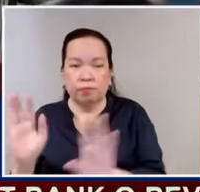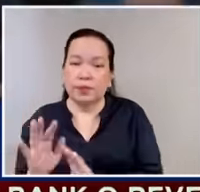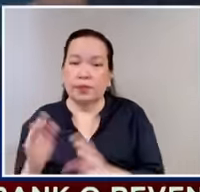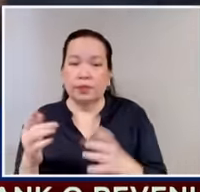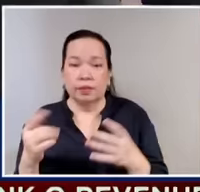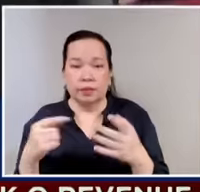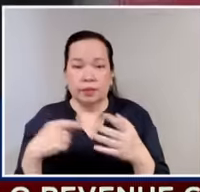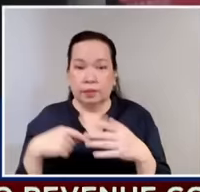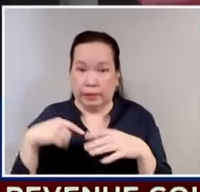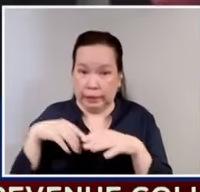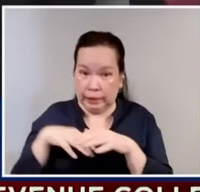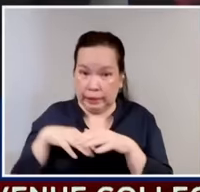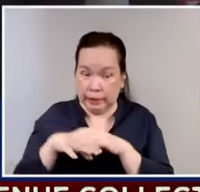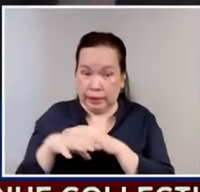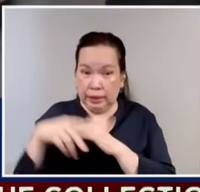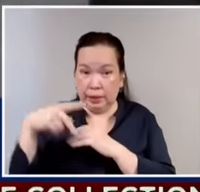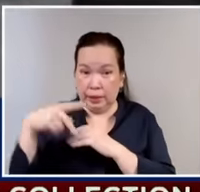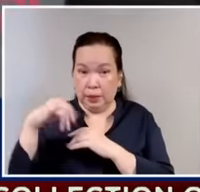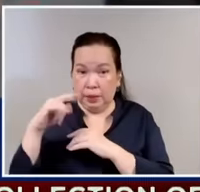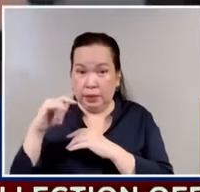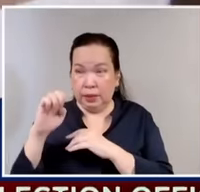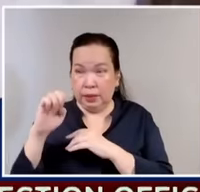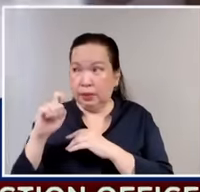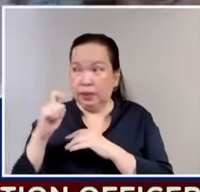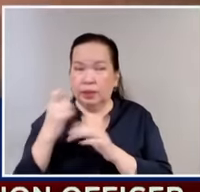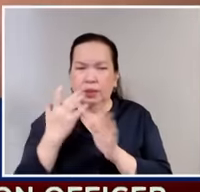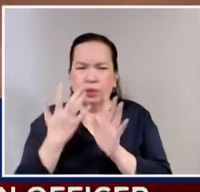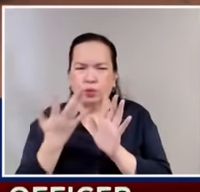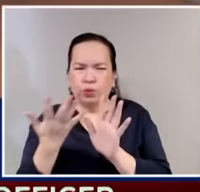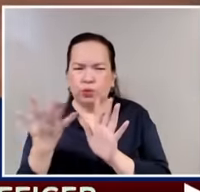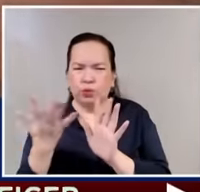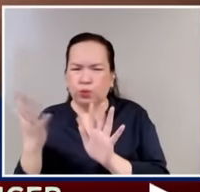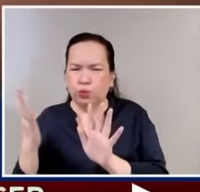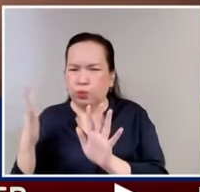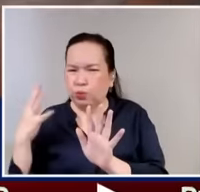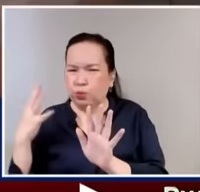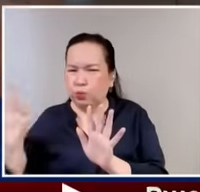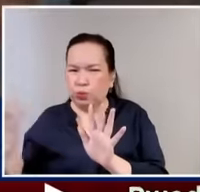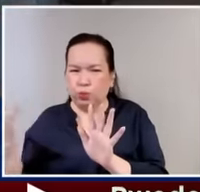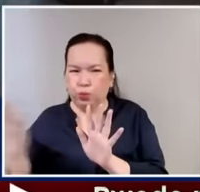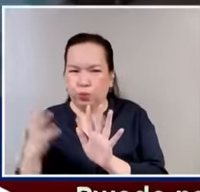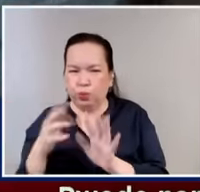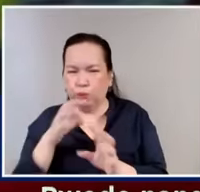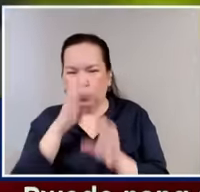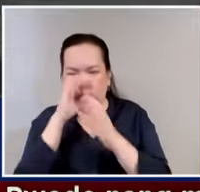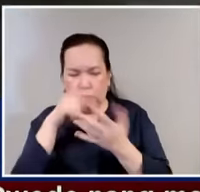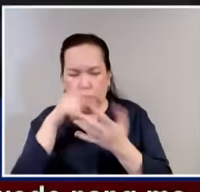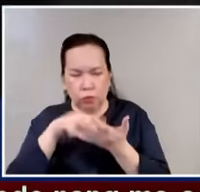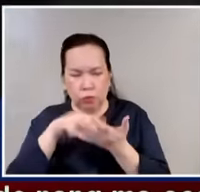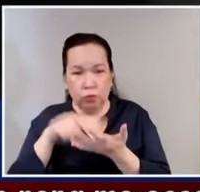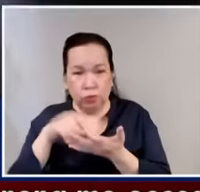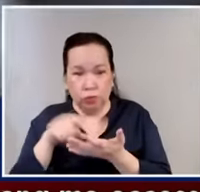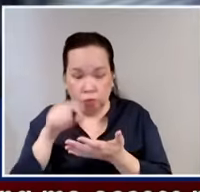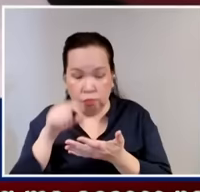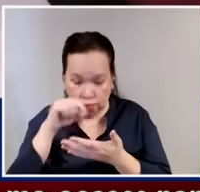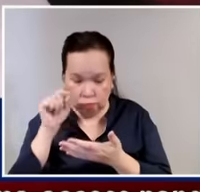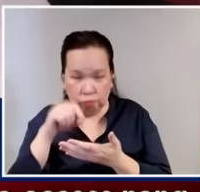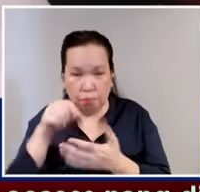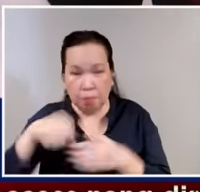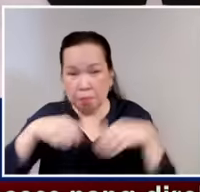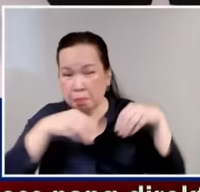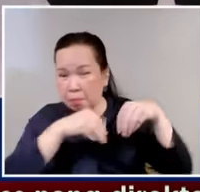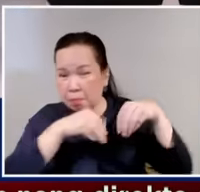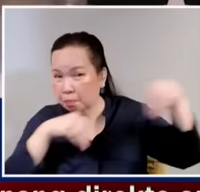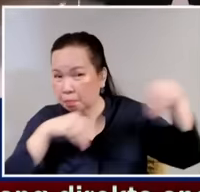integrated terminal, mahaba na ang naging pila. Mahigpit ang seguridad sa pag-check ng mga ipinapasok na gamit.